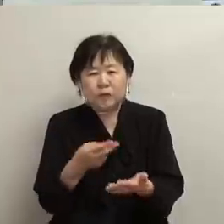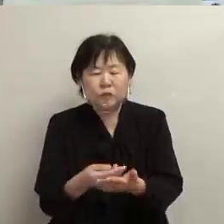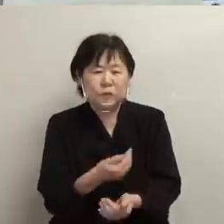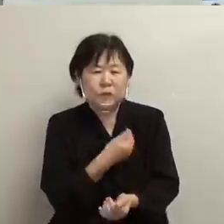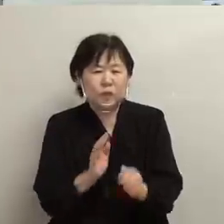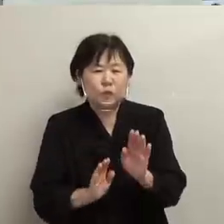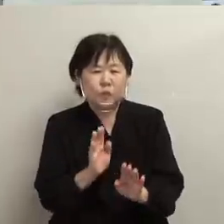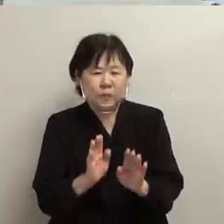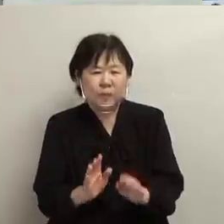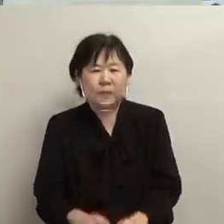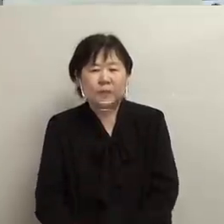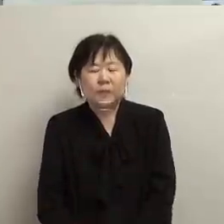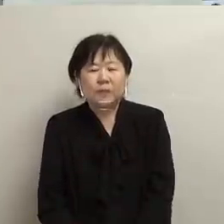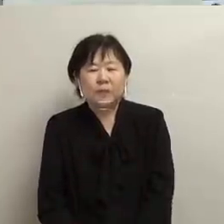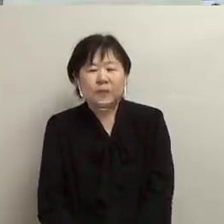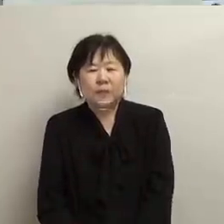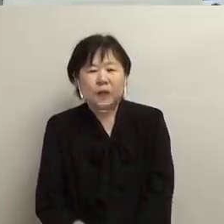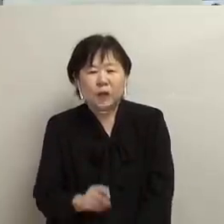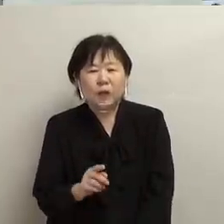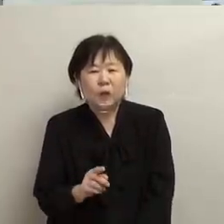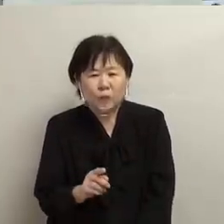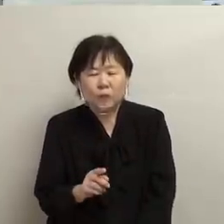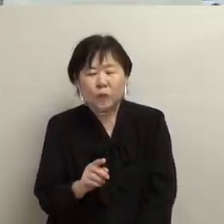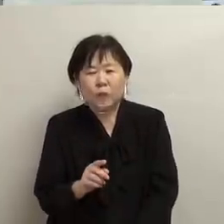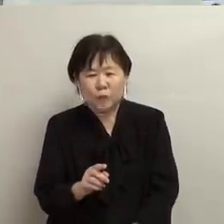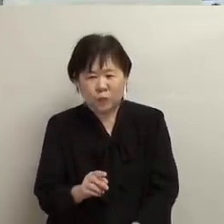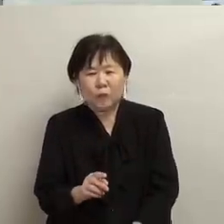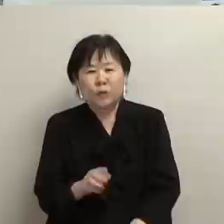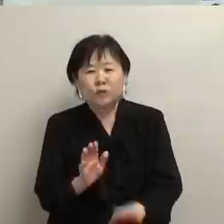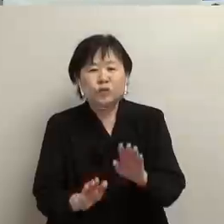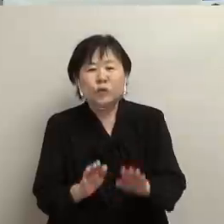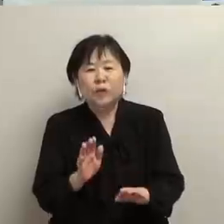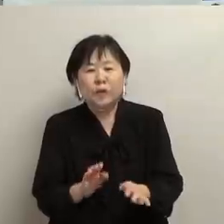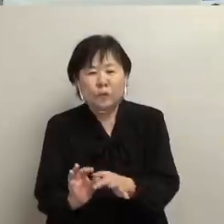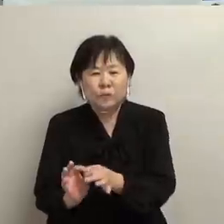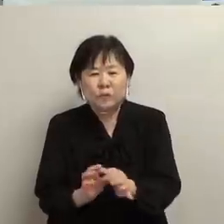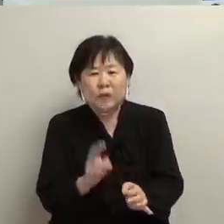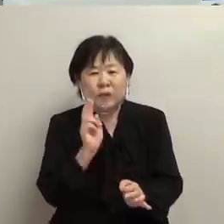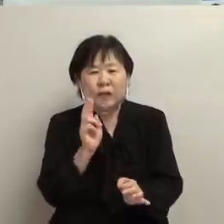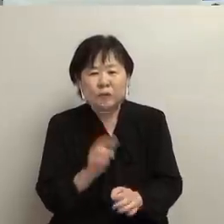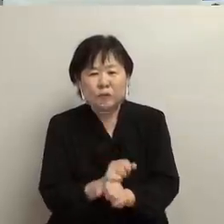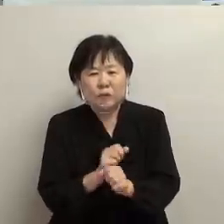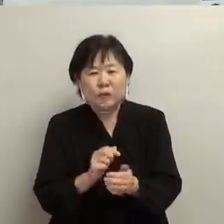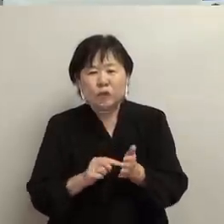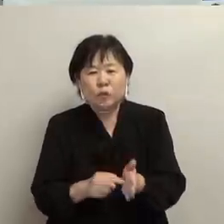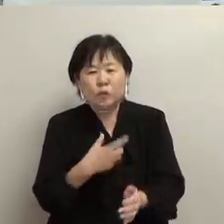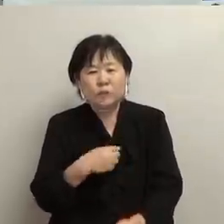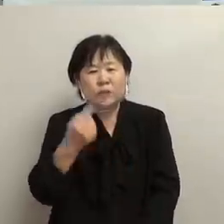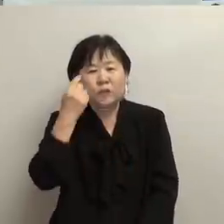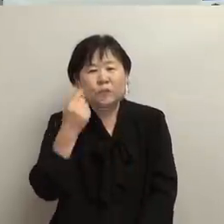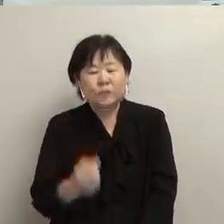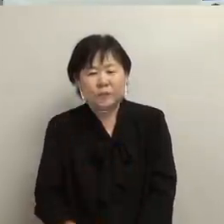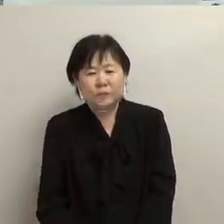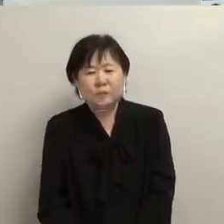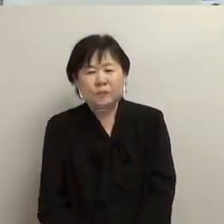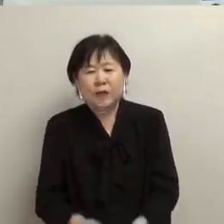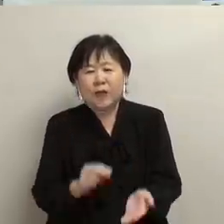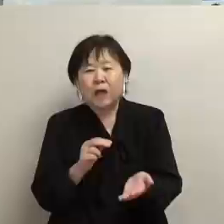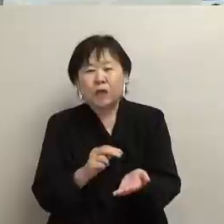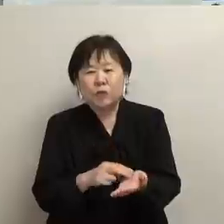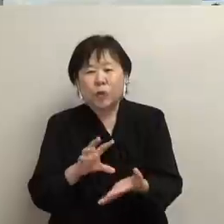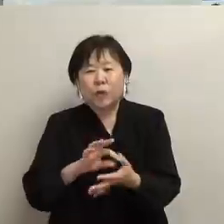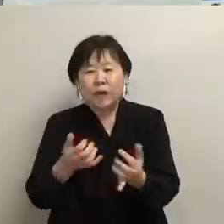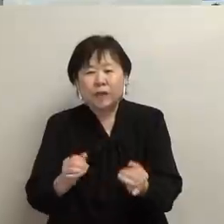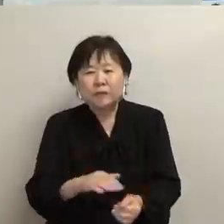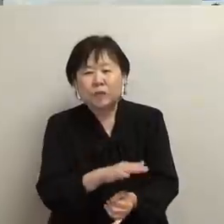ておりますあのこれを我々としてはしっかりとももできるようにあのいろいろ様々な努力をしていきたいと思いますそういったことで今医療関係者の皆様方とも